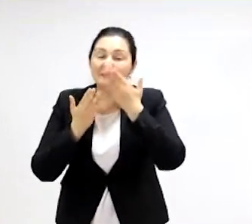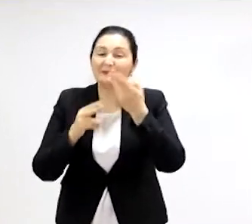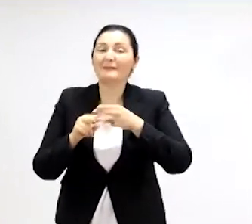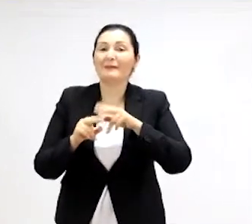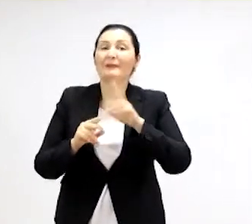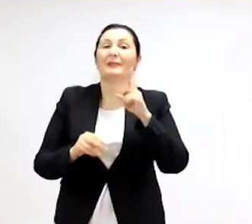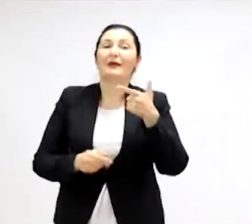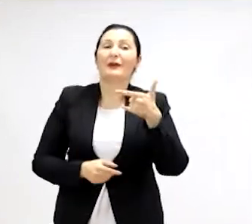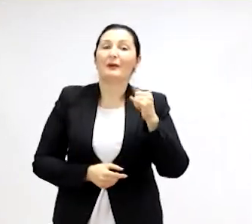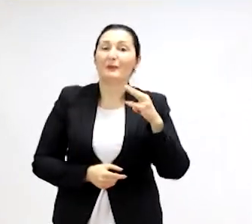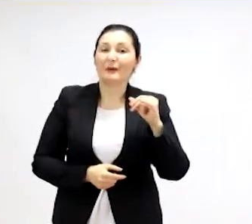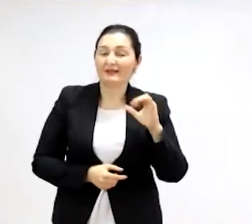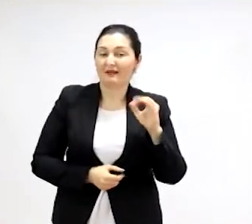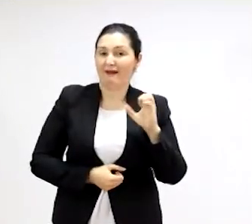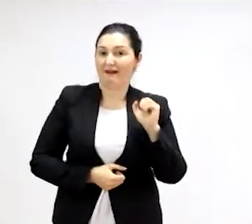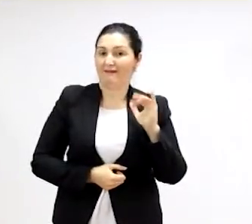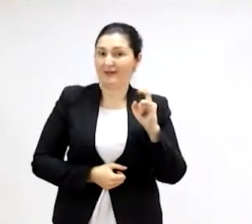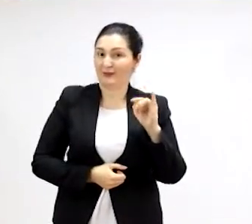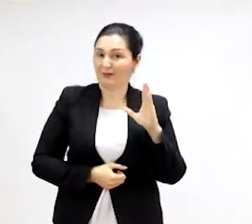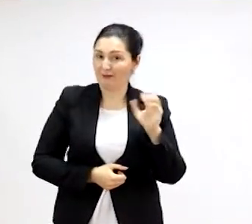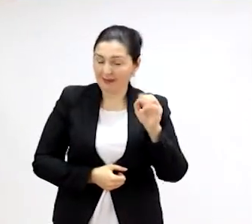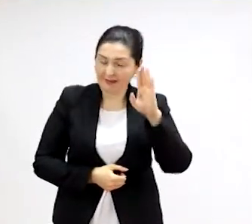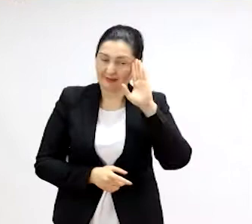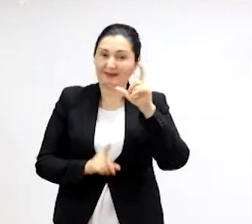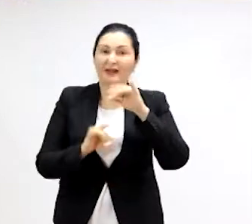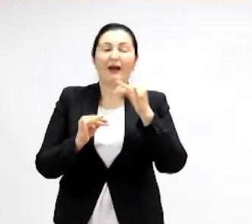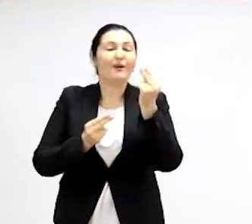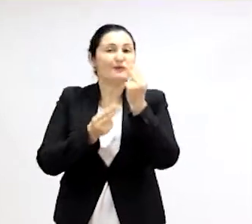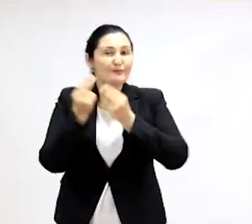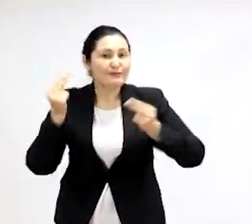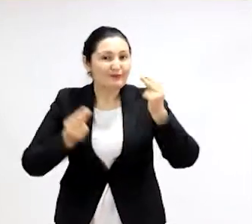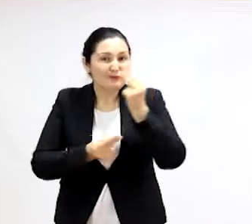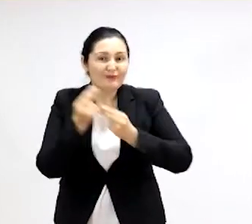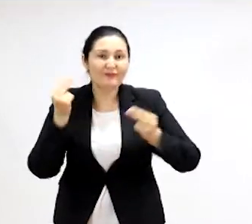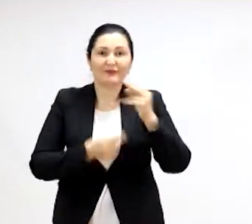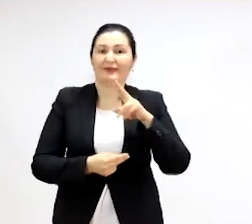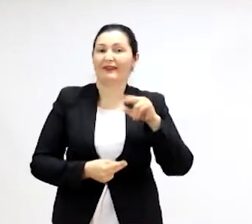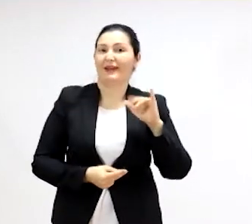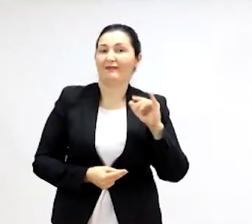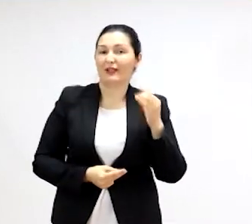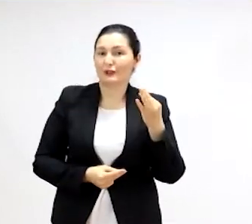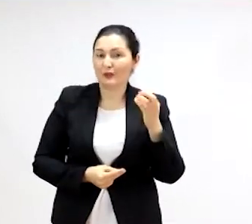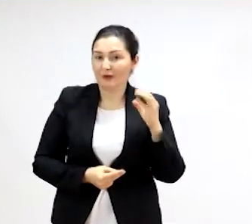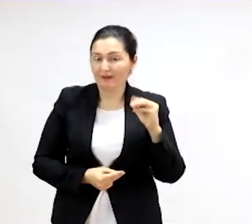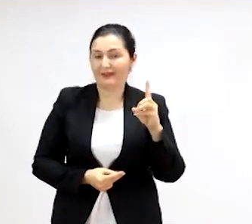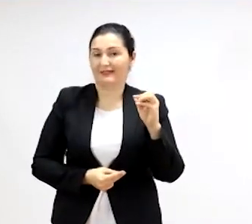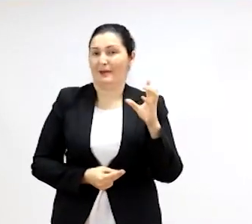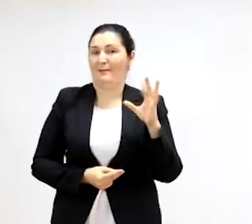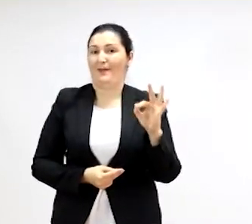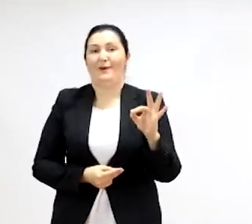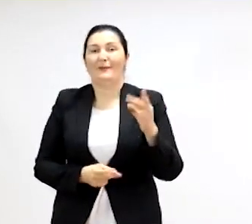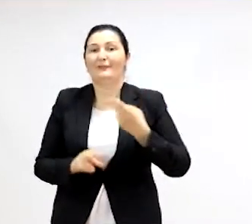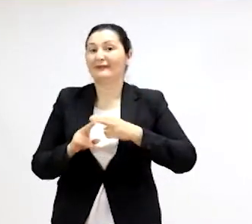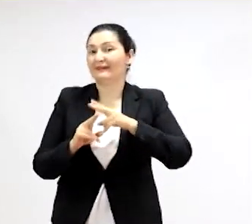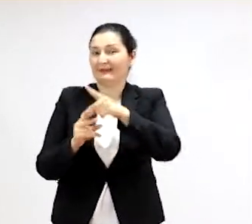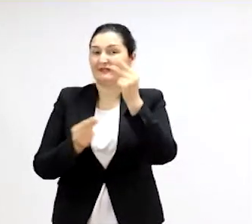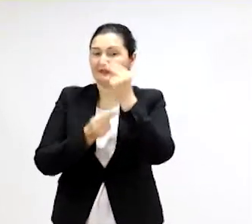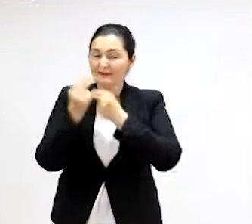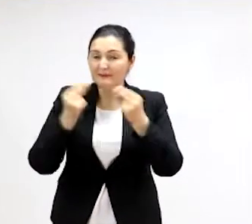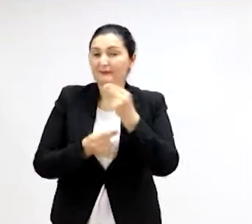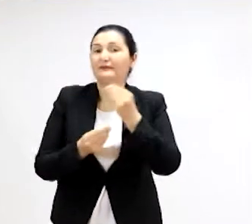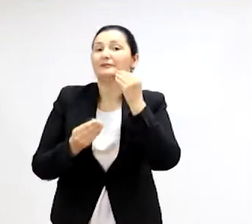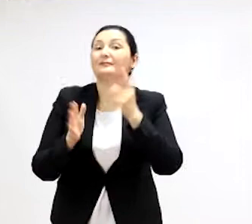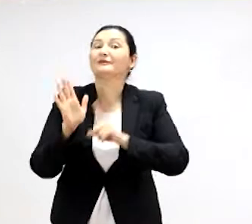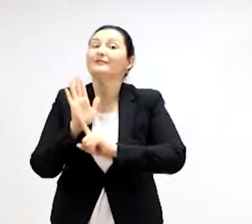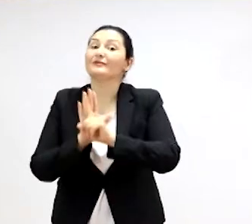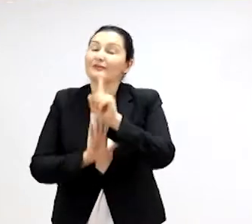он Гулсара Авазова буда, рассоми ин китоб Давлатшоева Зебо мебошад. Аммо